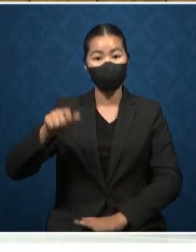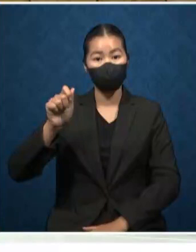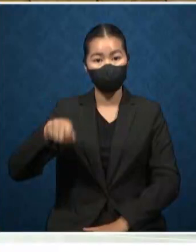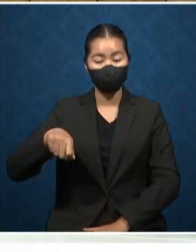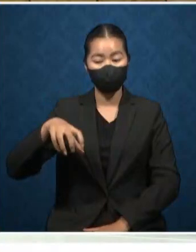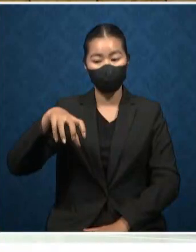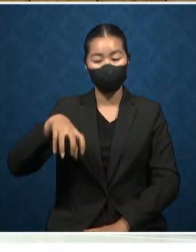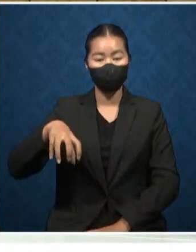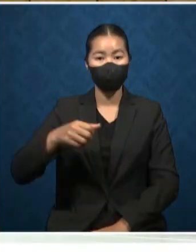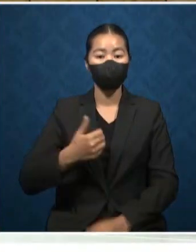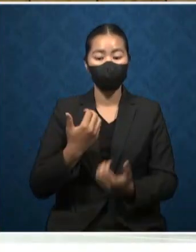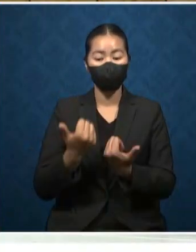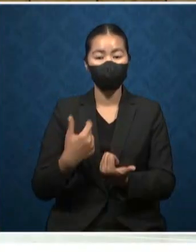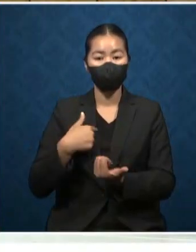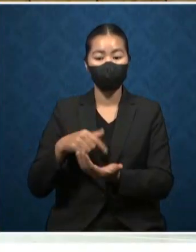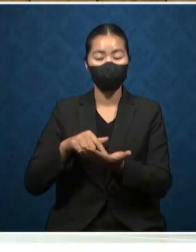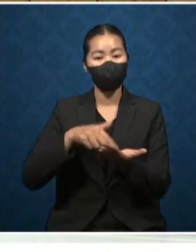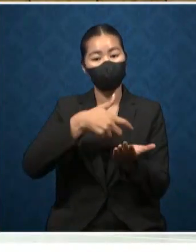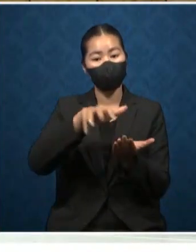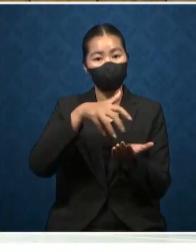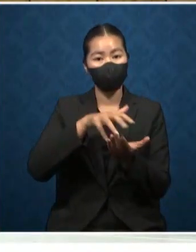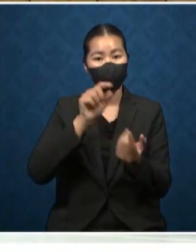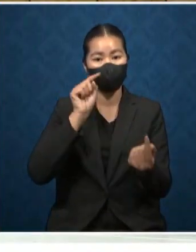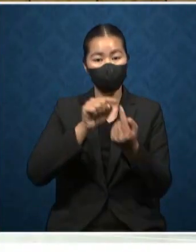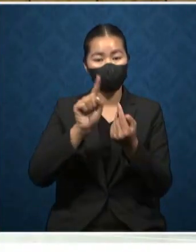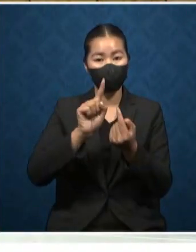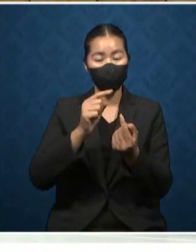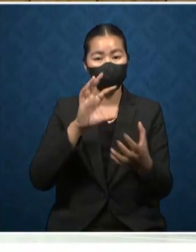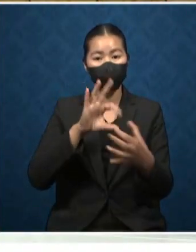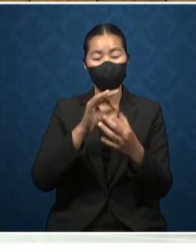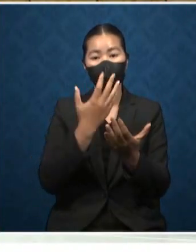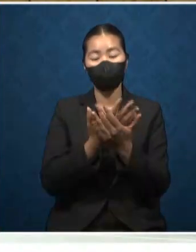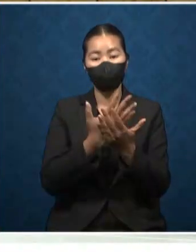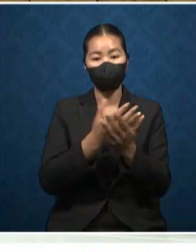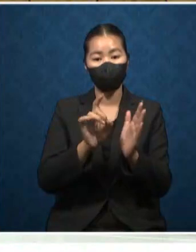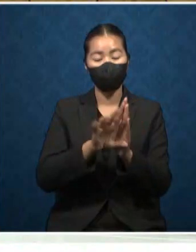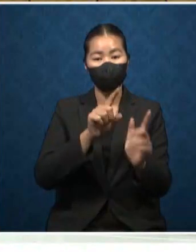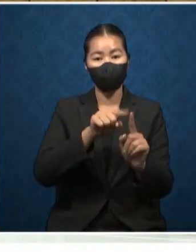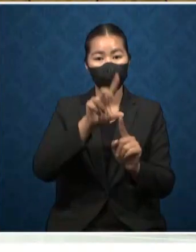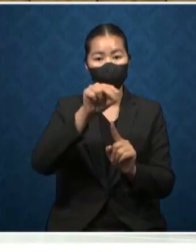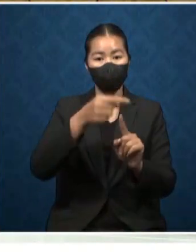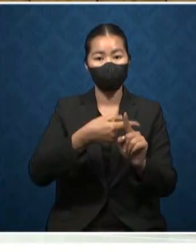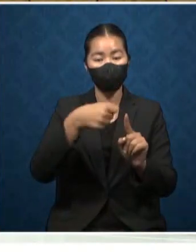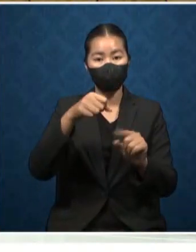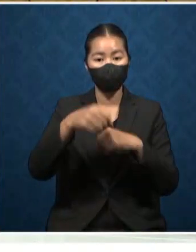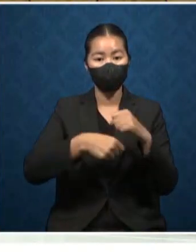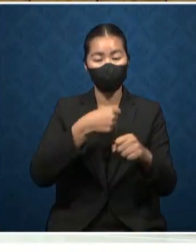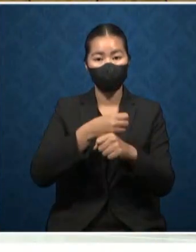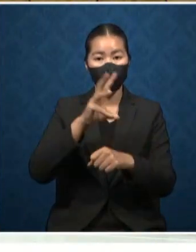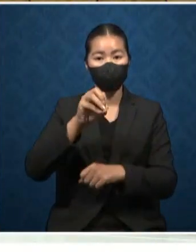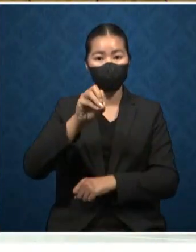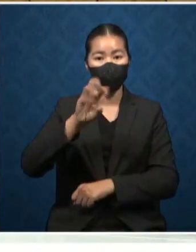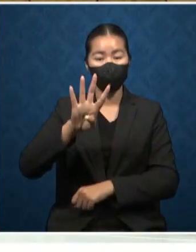สอบและรายงานการเงินสำหรับปีสิ้นสุดวันที่ 30กันยายน 2564ของสำนักงานศาล